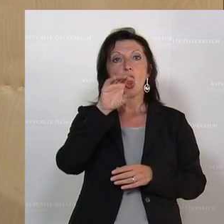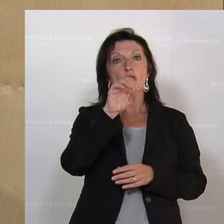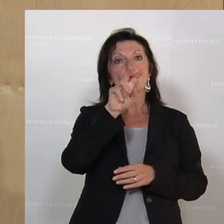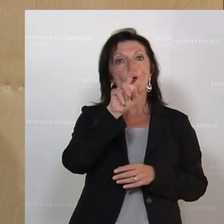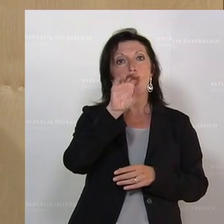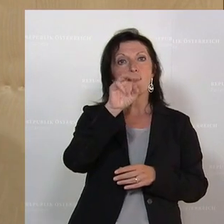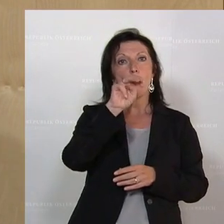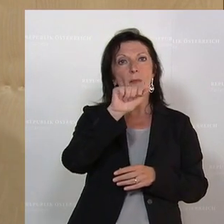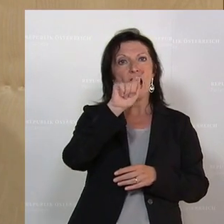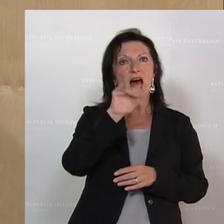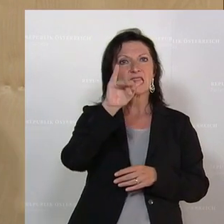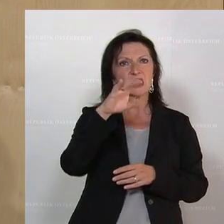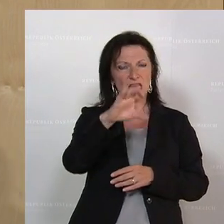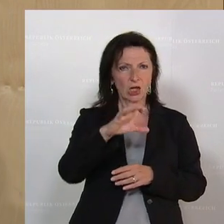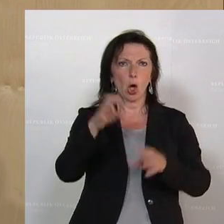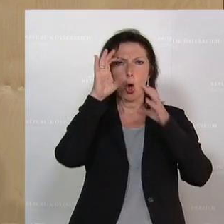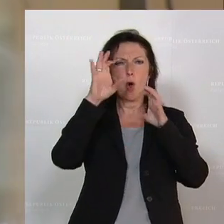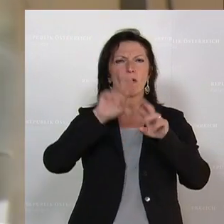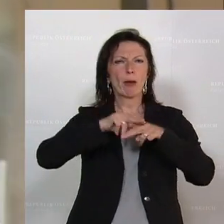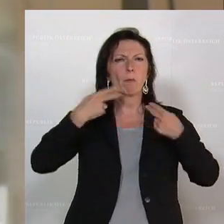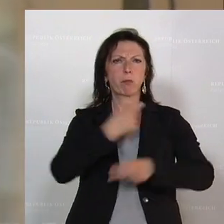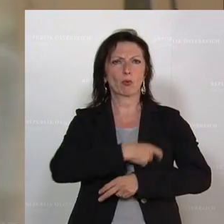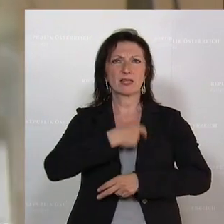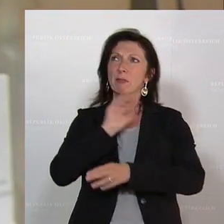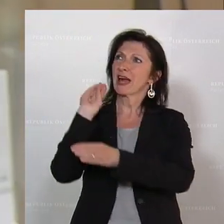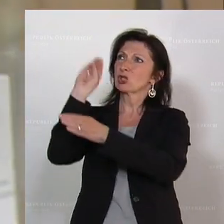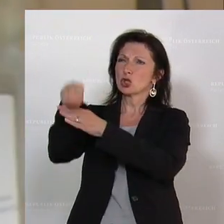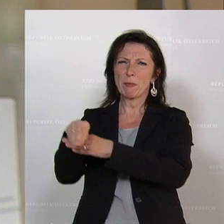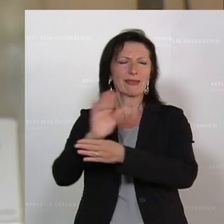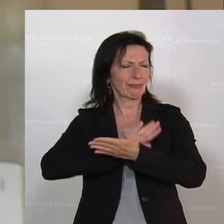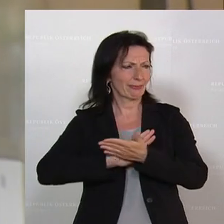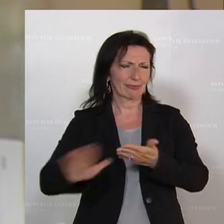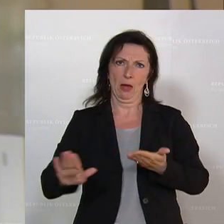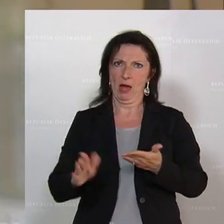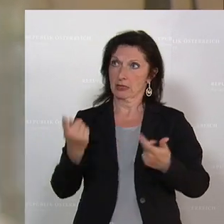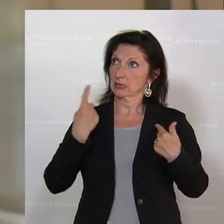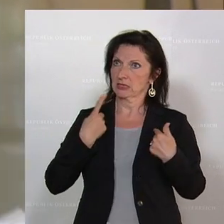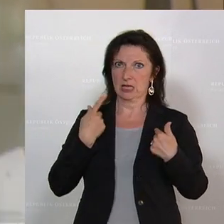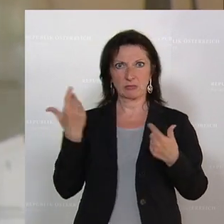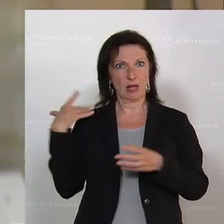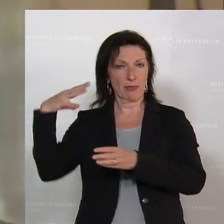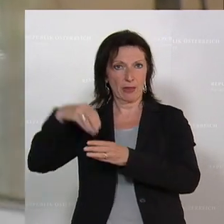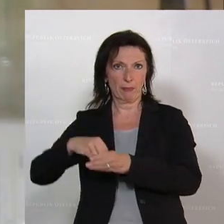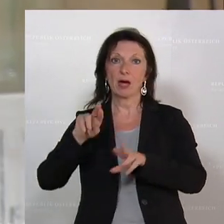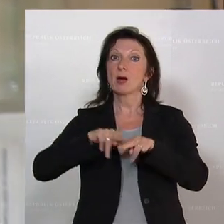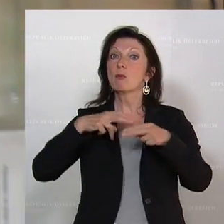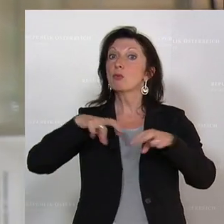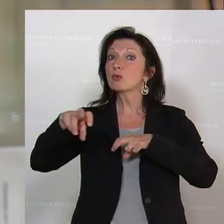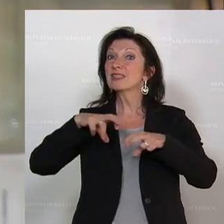Novomatic an die ÖVP-Bundespartei in meiner Zeit als Bundesparteiobmann gab. Grundlage für die Arbeit in der Bundesregierung ist